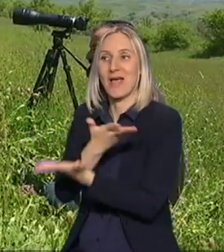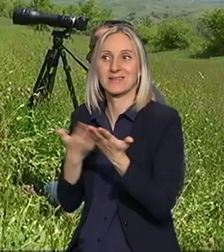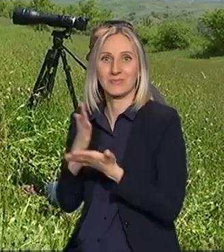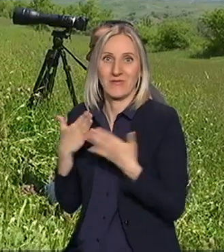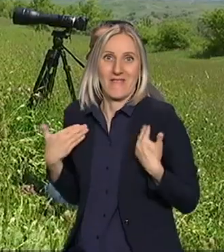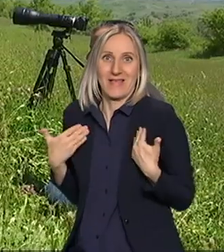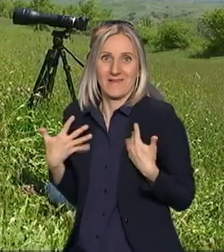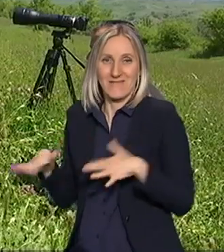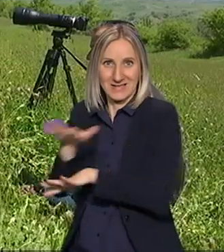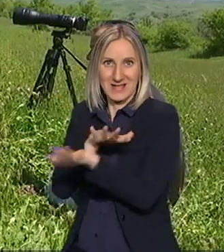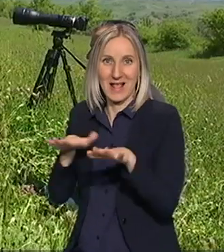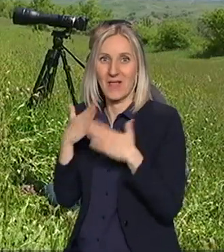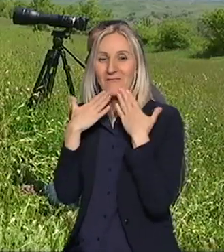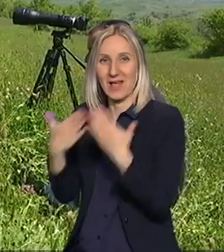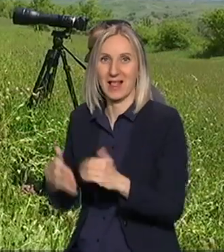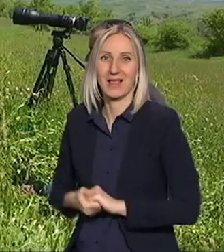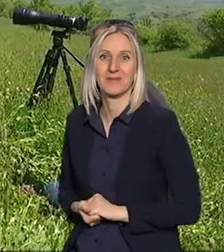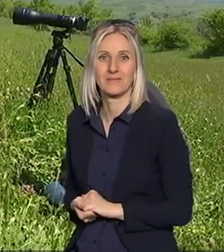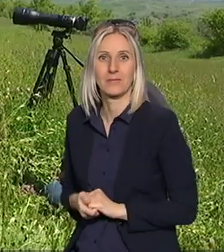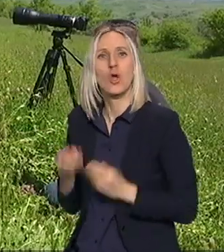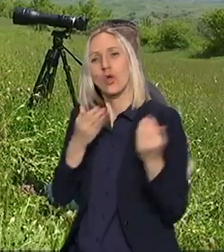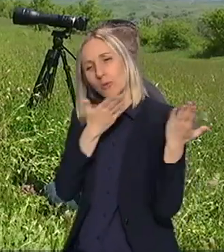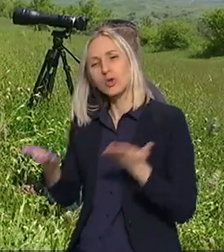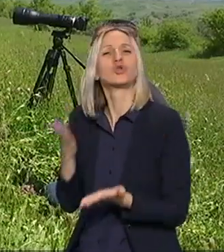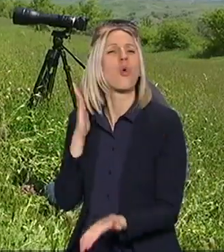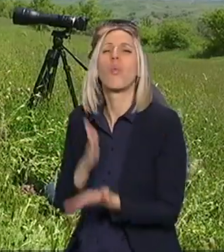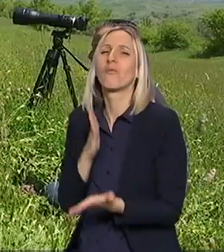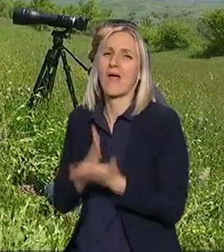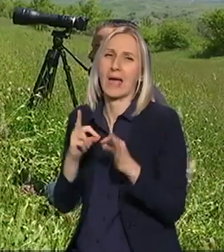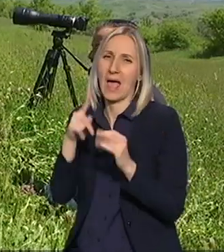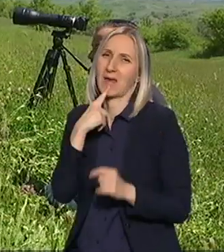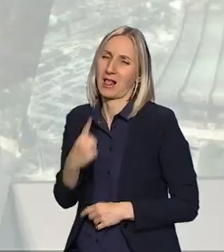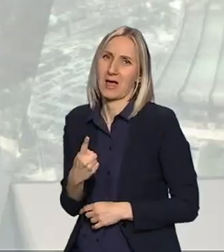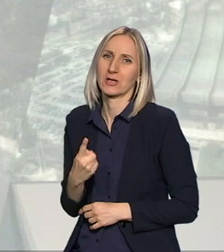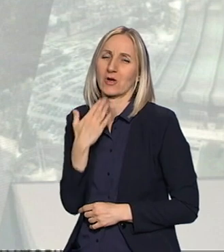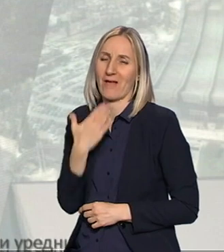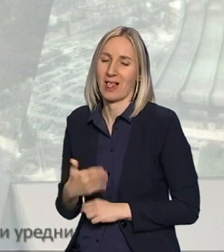veselijim okolnostima. Hvala vam. Vi ste uvek dobrodošli. Hvala. Hvala.